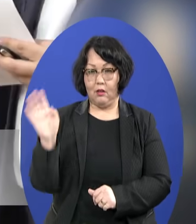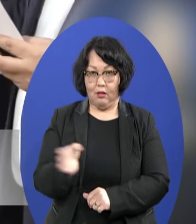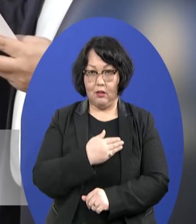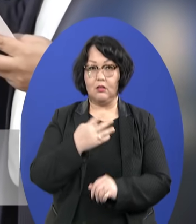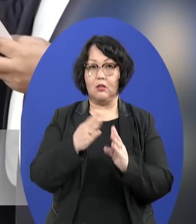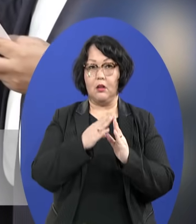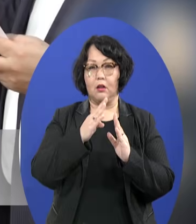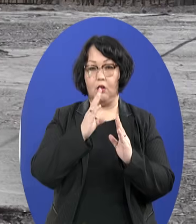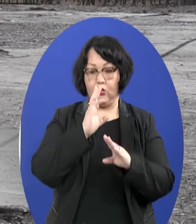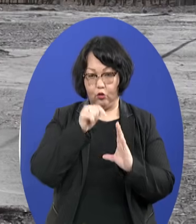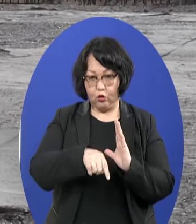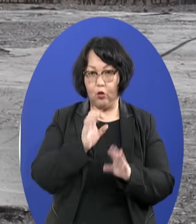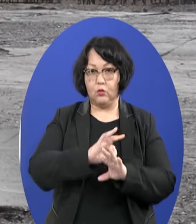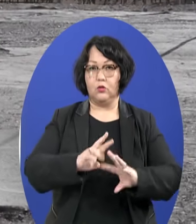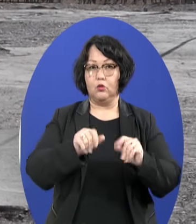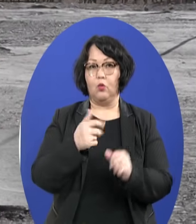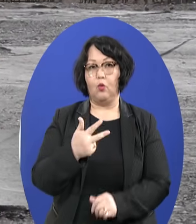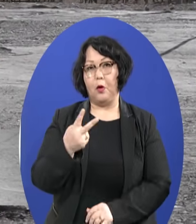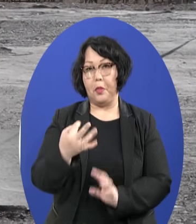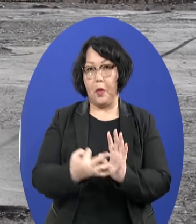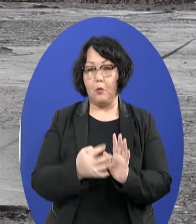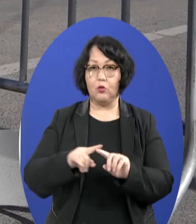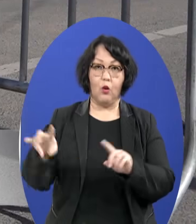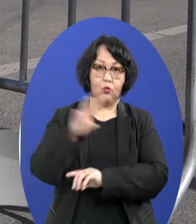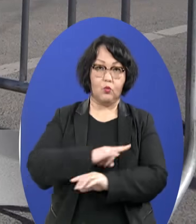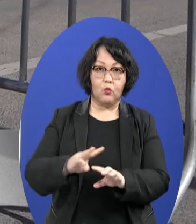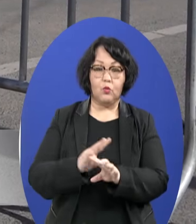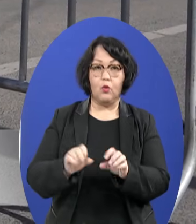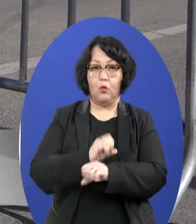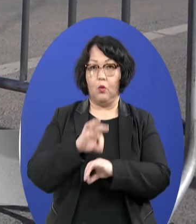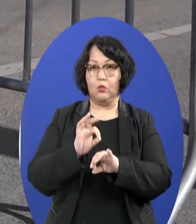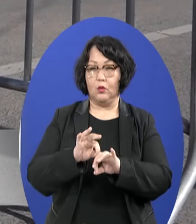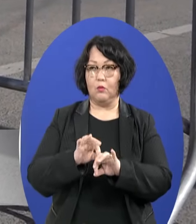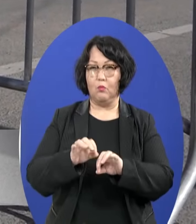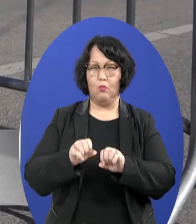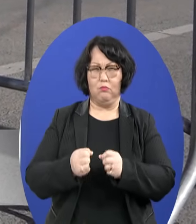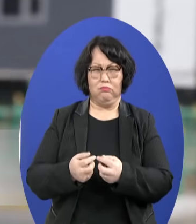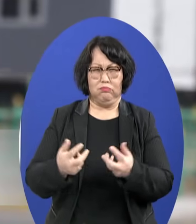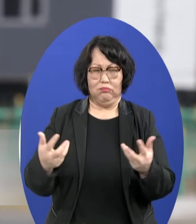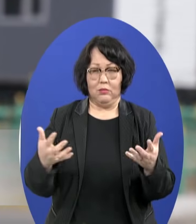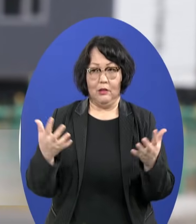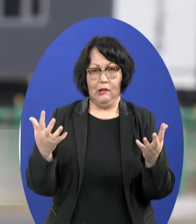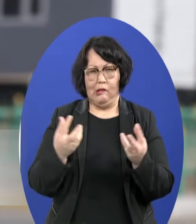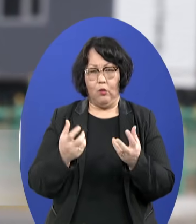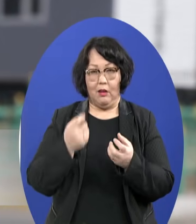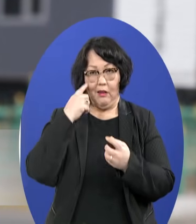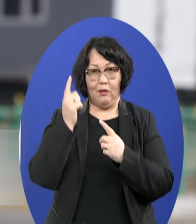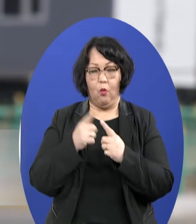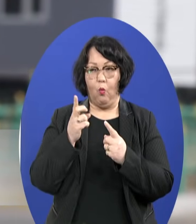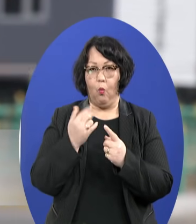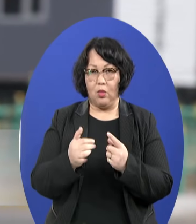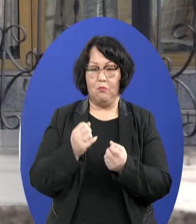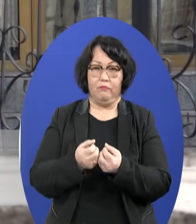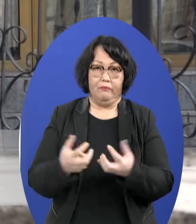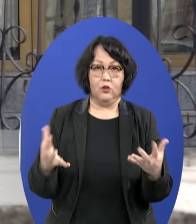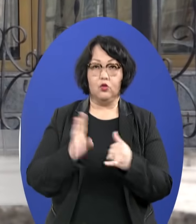хүн идэгж гарсан юм а. Орон нутагт халдварын тоо буурахгүй зарим аймагт байдал нэлээд хүндэрж байгаа талаар эрүүл мэндийн яам мэдээлэлд дурдлаа. Орон нутагт